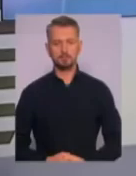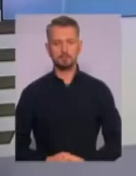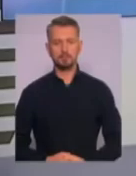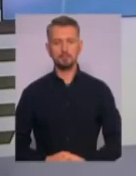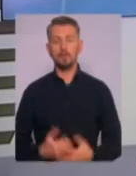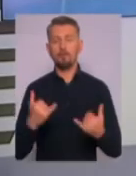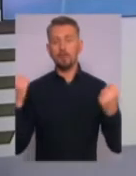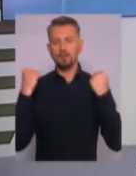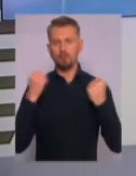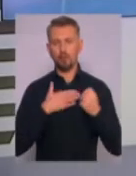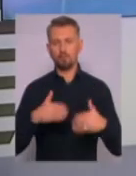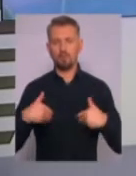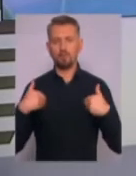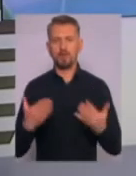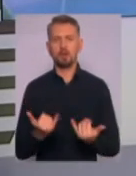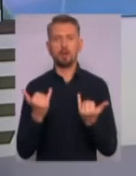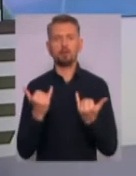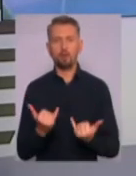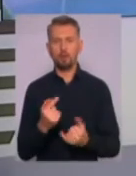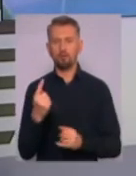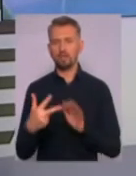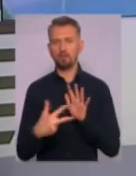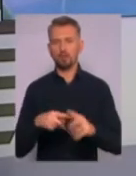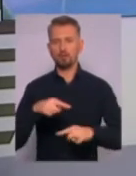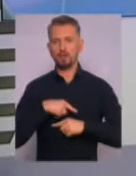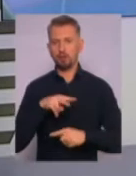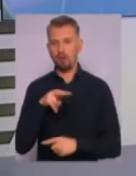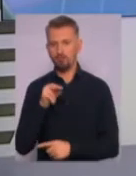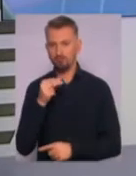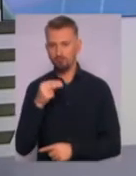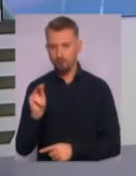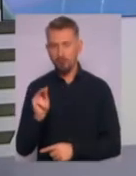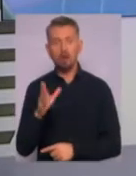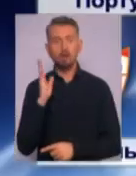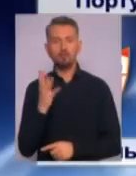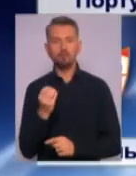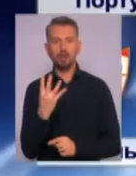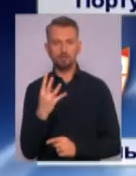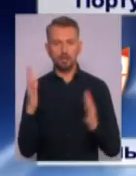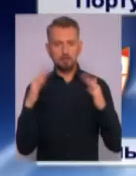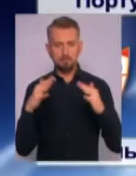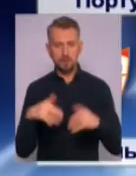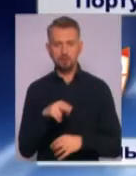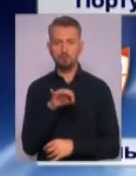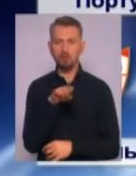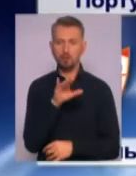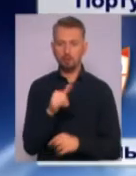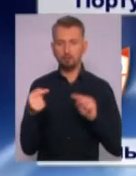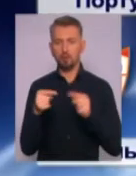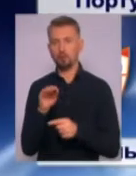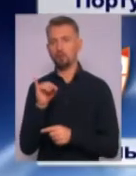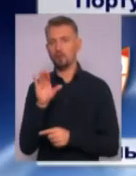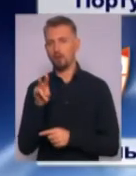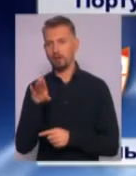В ефірі «Спорт. Мої вітання». Сьогодні 1/8 фіналу Ліги чемпіонів відбудуться ще 4 матчі. Так, Порту прийматиме вдома